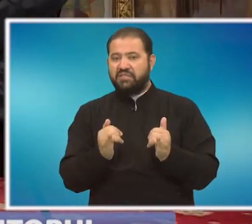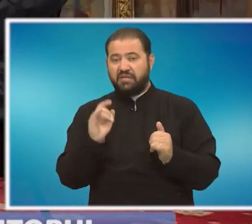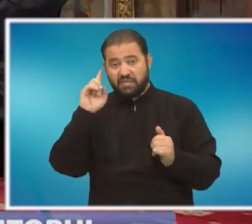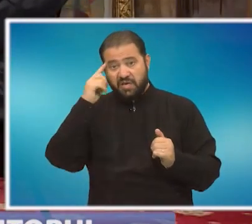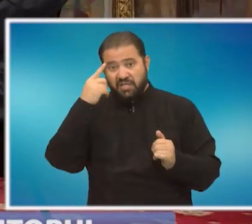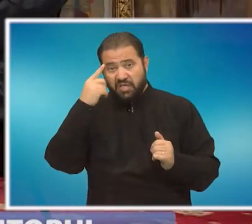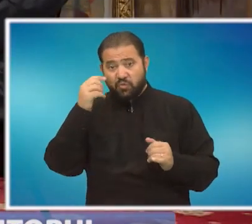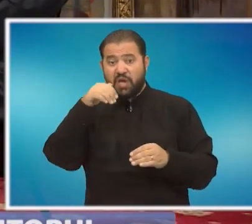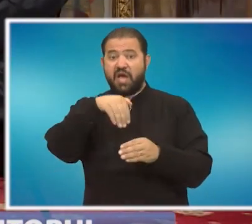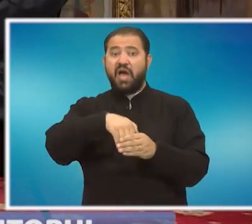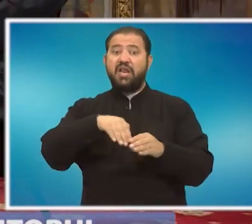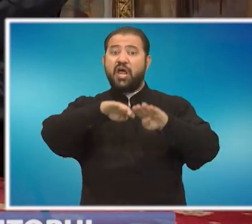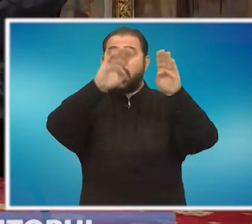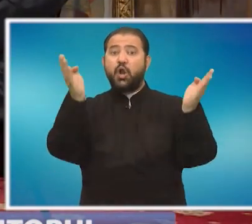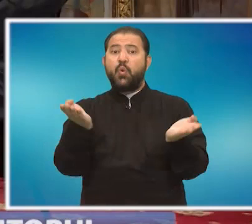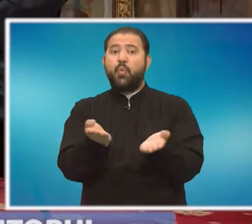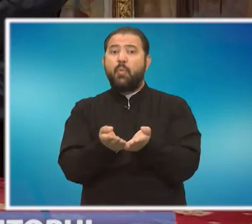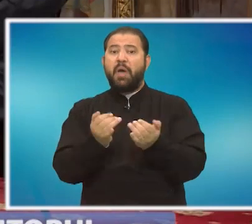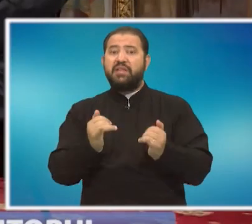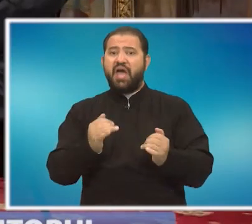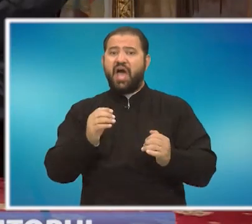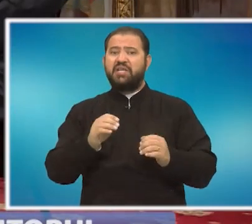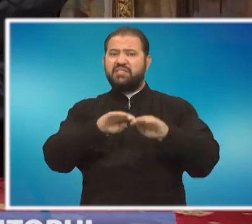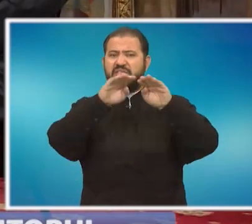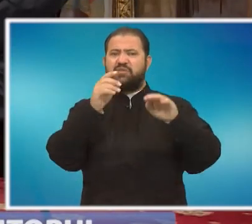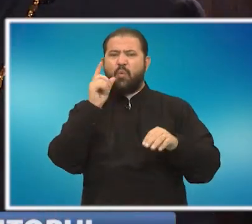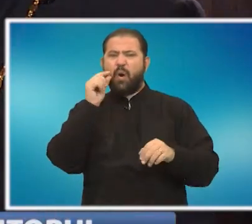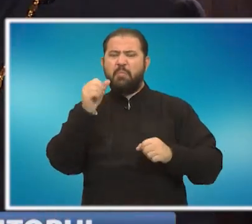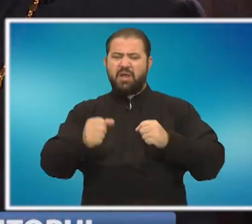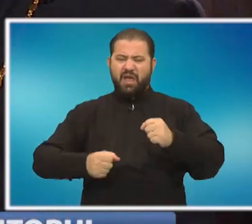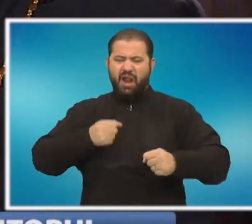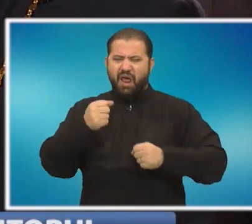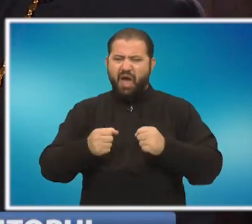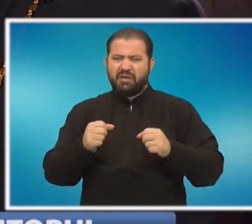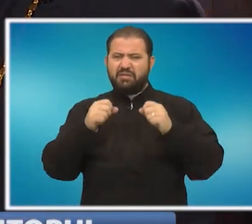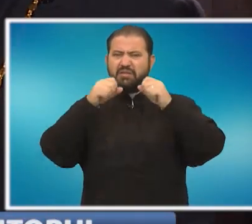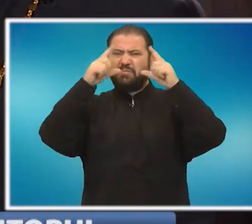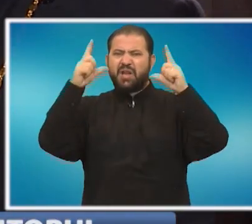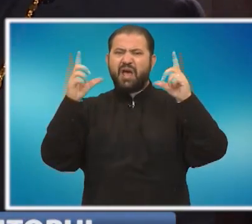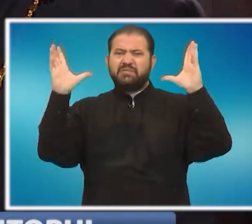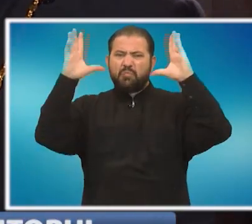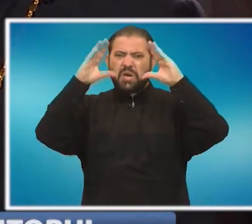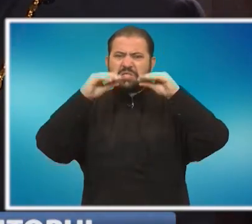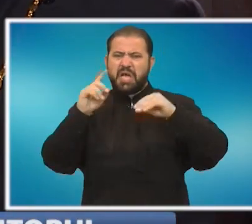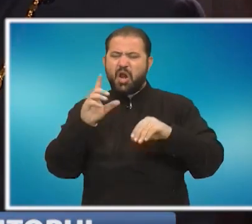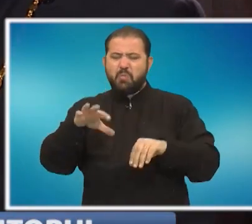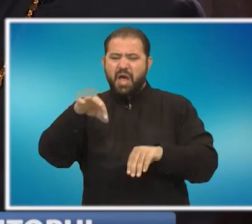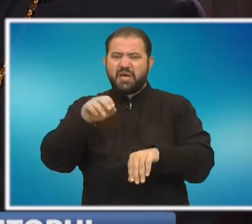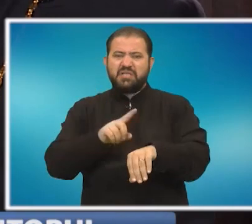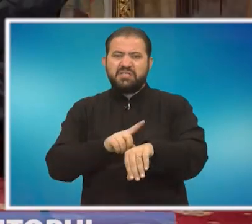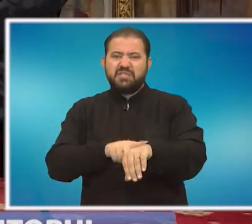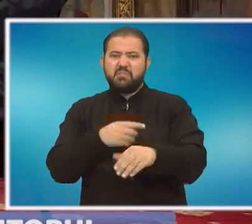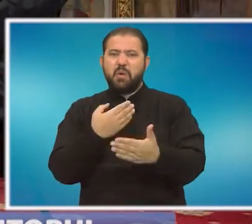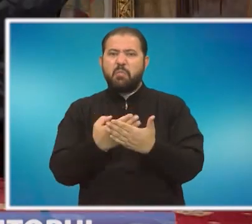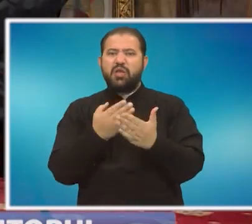că în lumea de astăzi oamenii aleargă de dimineața până seara și de multe ori poate nu-și mai găsesc timp de rugăciune, nu-și mai